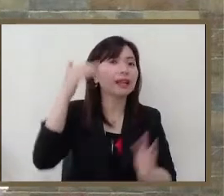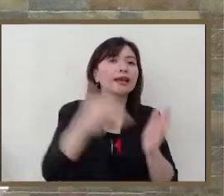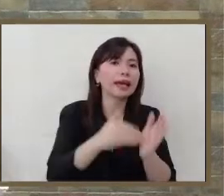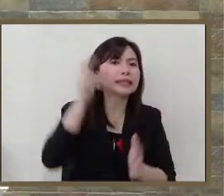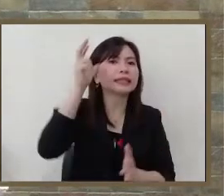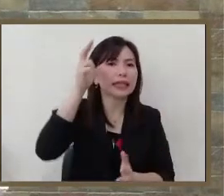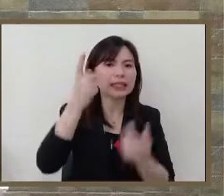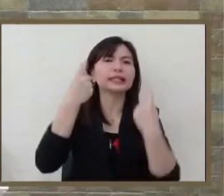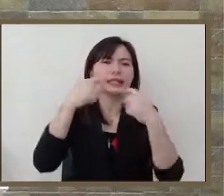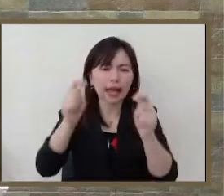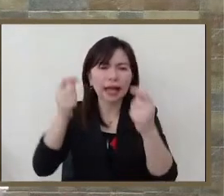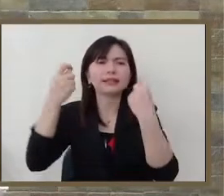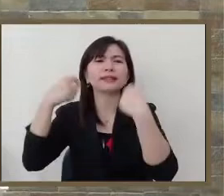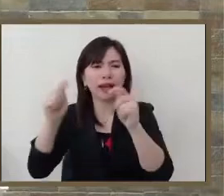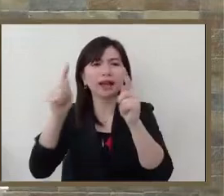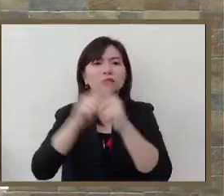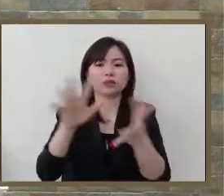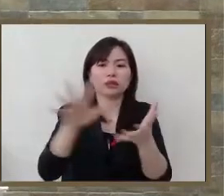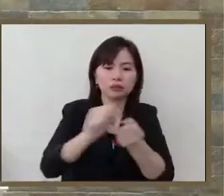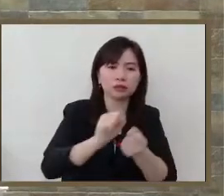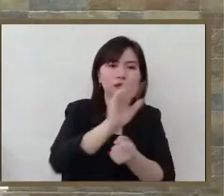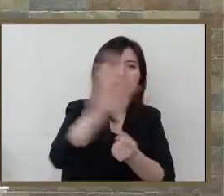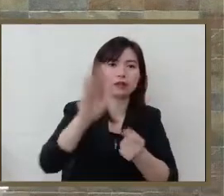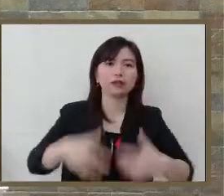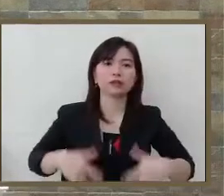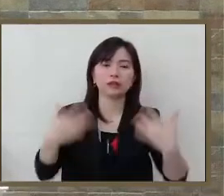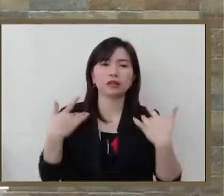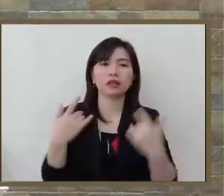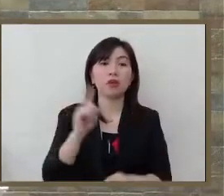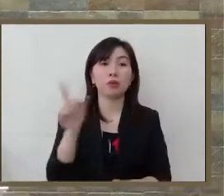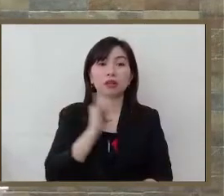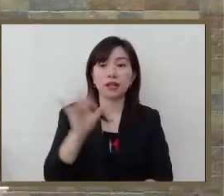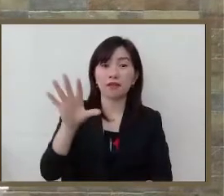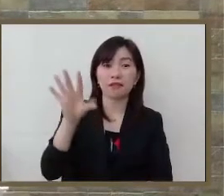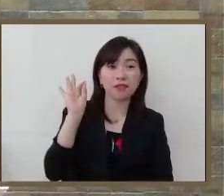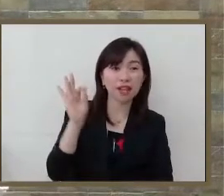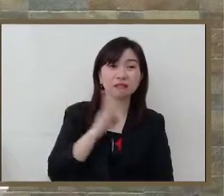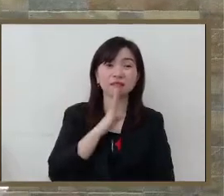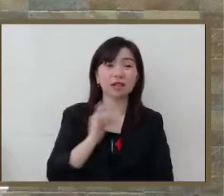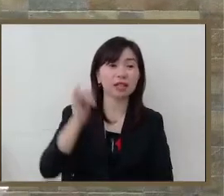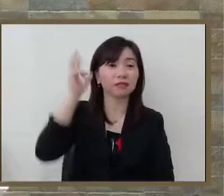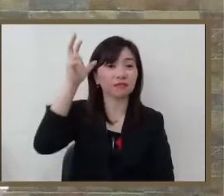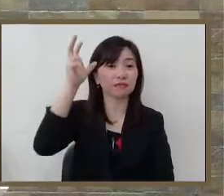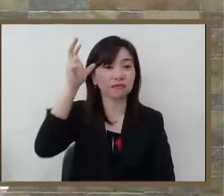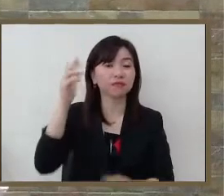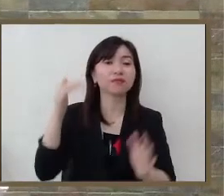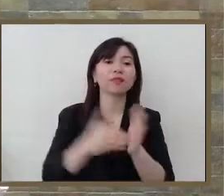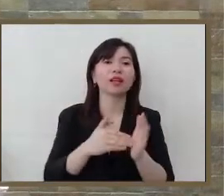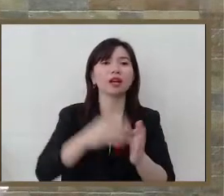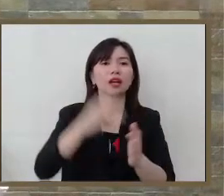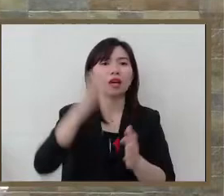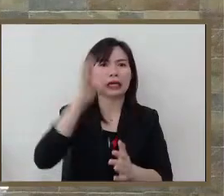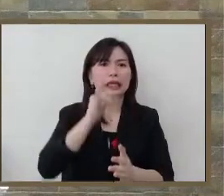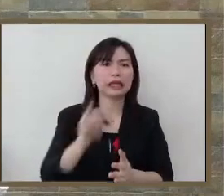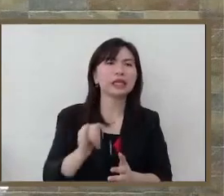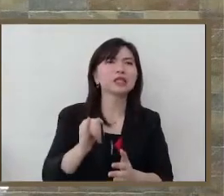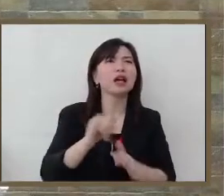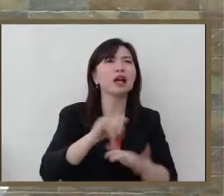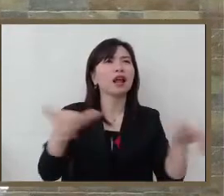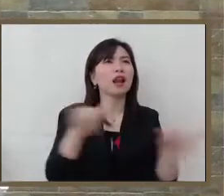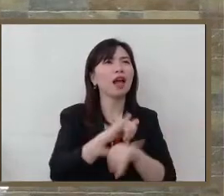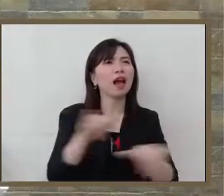Diablo. Ang hanap ng Diablo, ano po ang sabi ng Bible? He is like a roaring